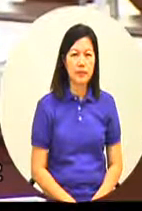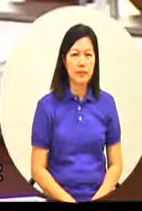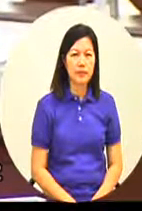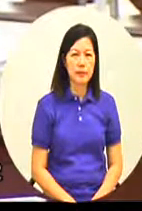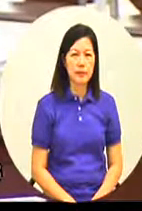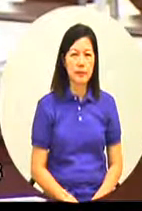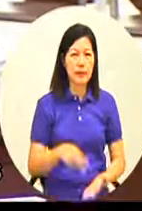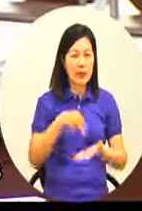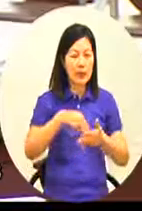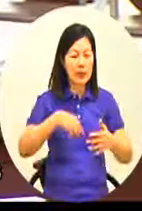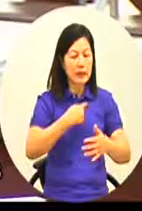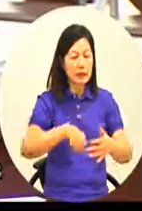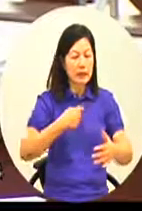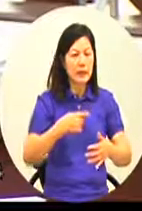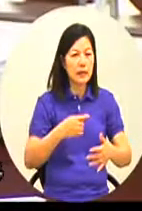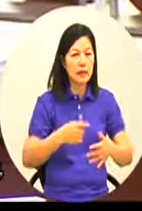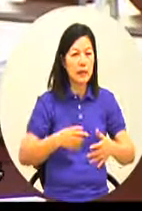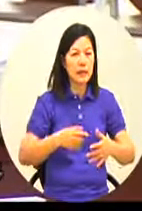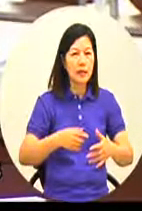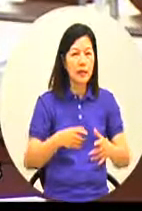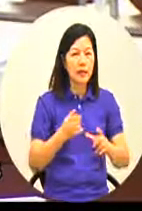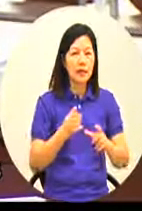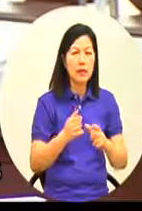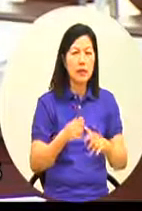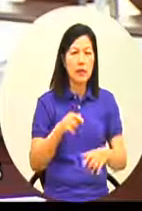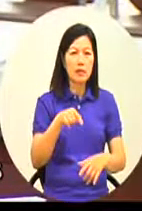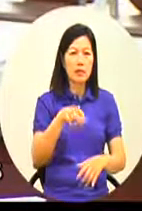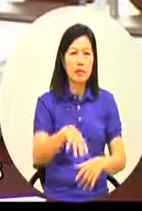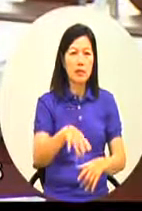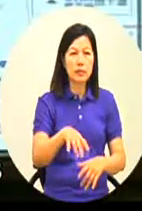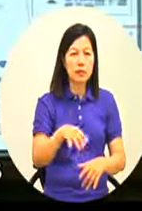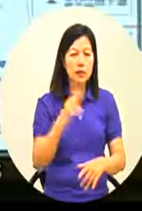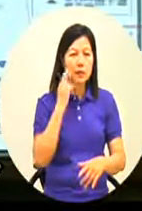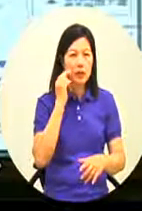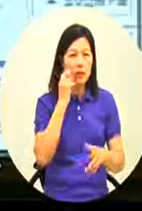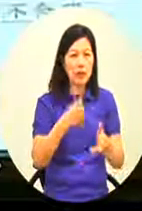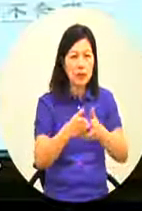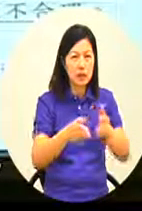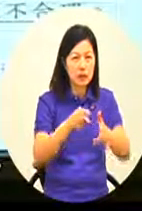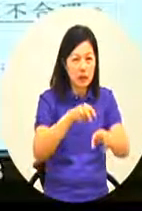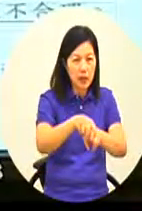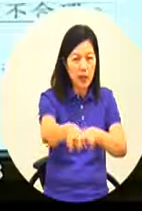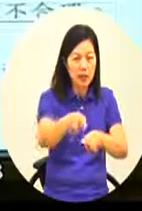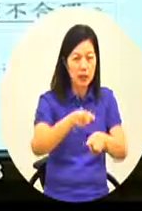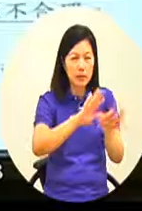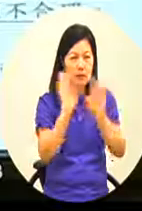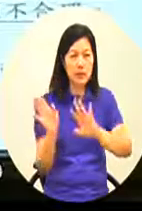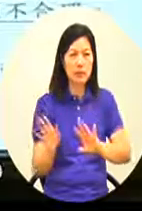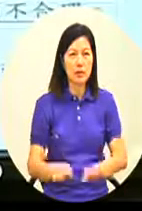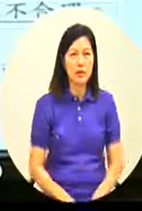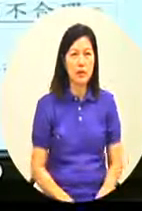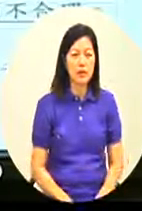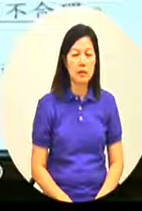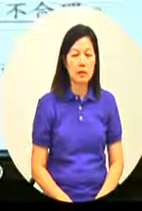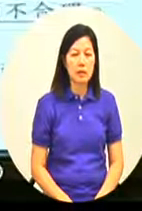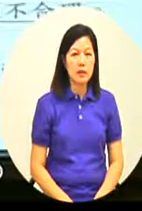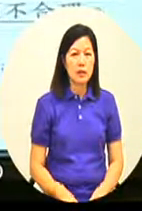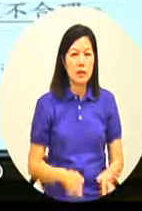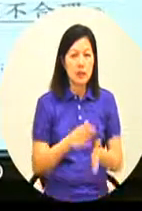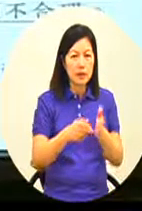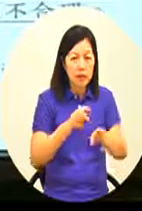位置及城内的规划嘛，吼、哦，好、哦，这就是这个铁路的经营嘛。铁路地下化延伸凤